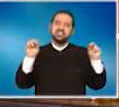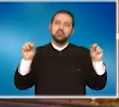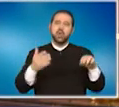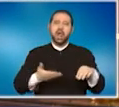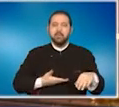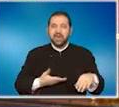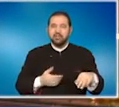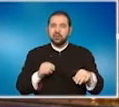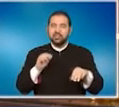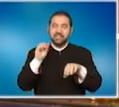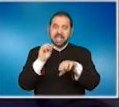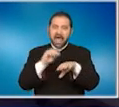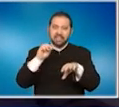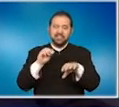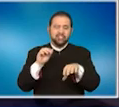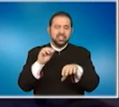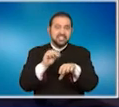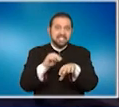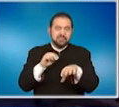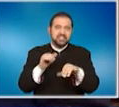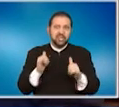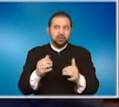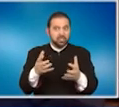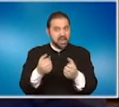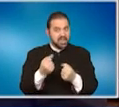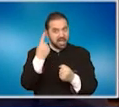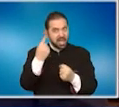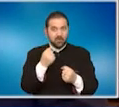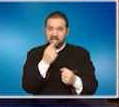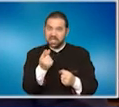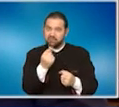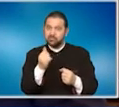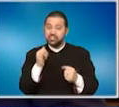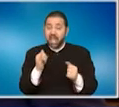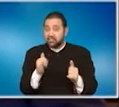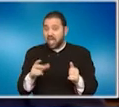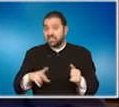întrebări și când am venit la slujbă, la liturghie, prin ce s-a spus acolo,